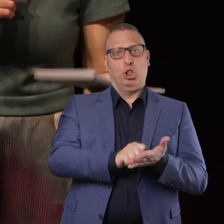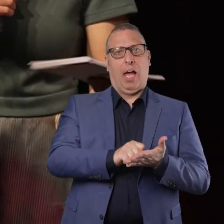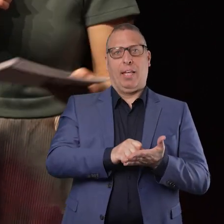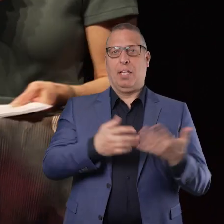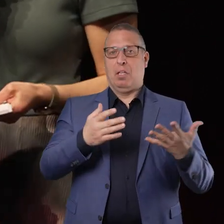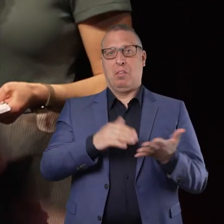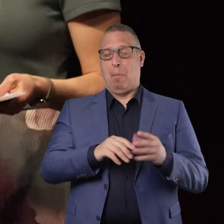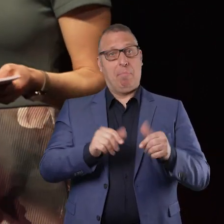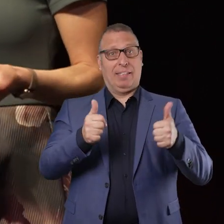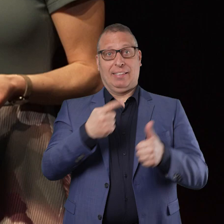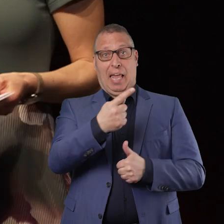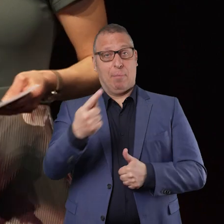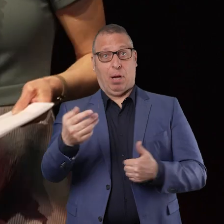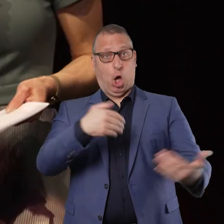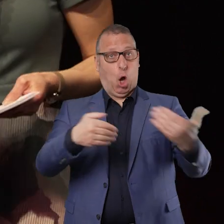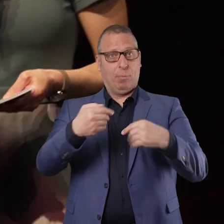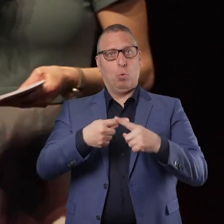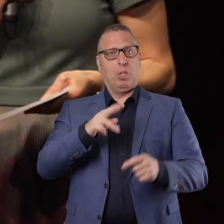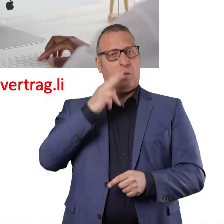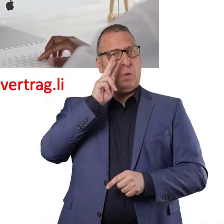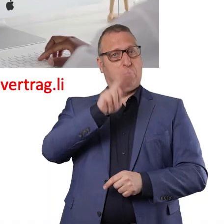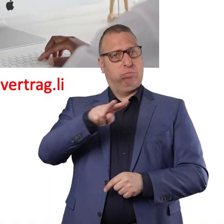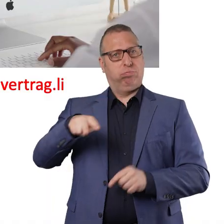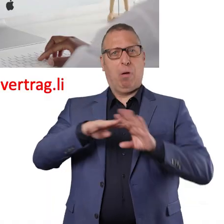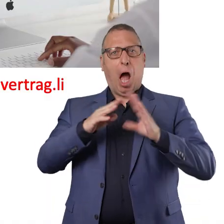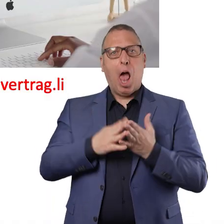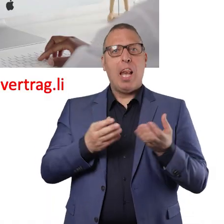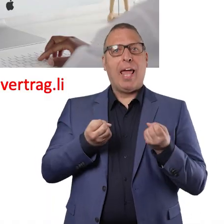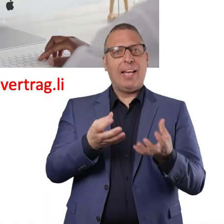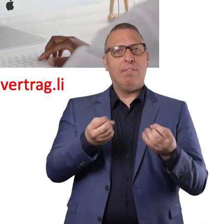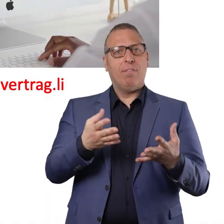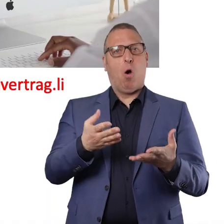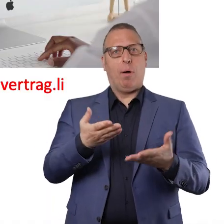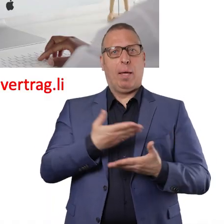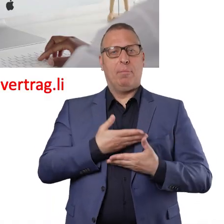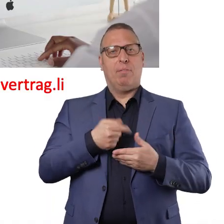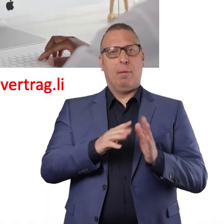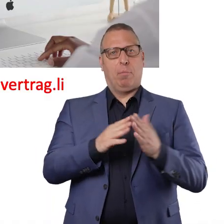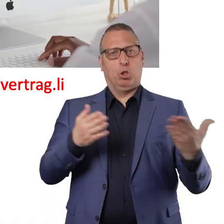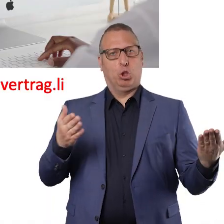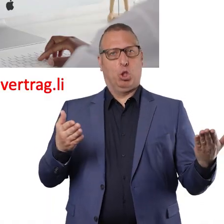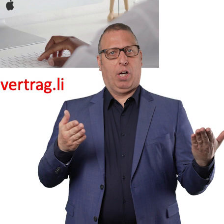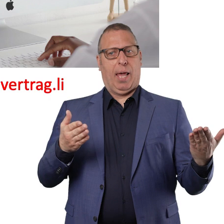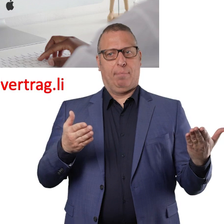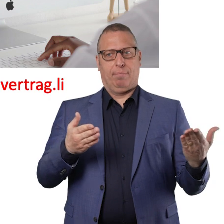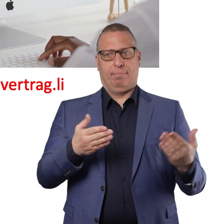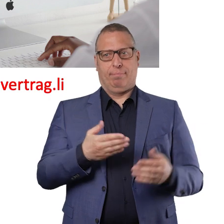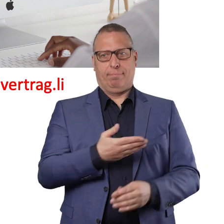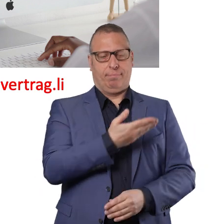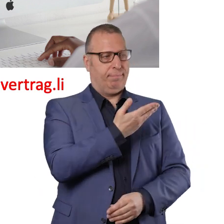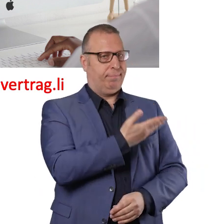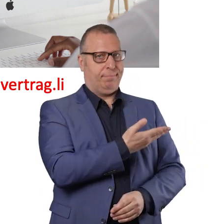Liechtenstein. Also am besten, Sie kommen vorbei und schauen sich das an. Alle Infos finden Sie in der Broschüre 100